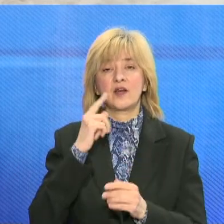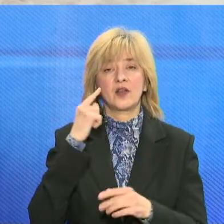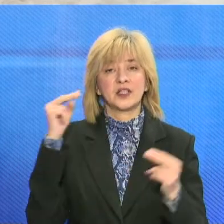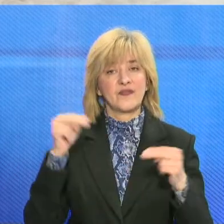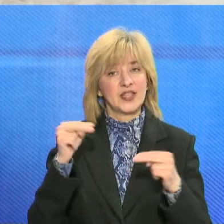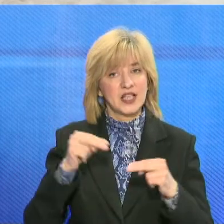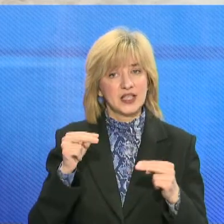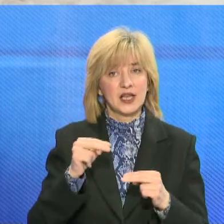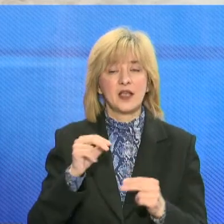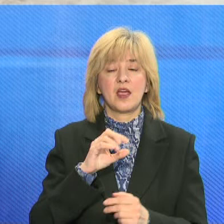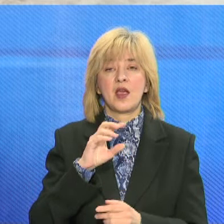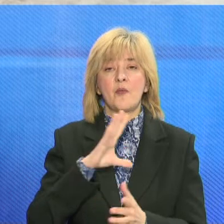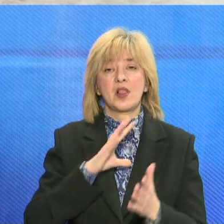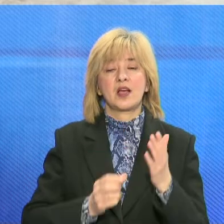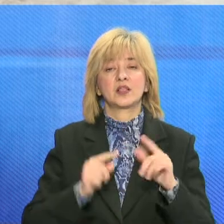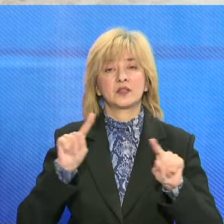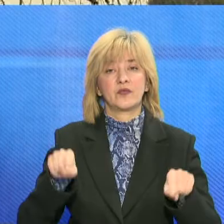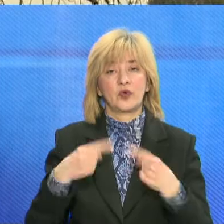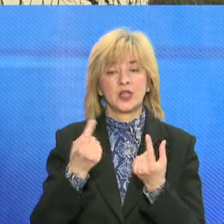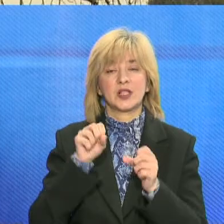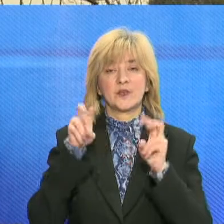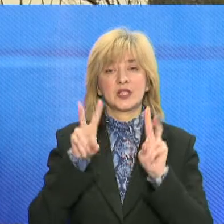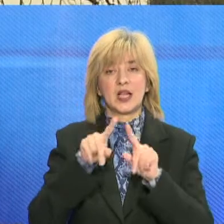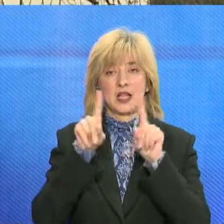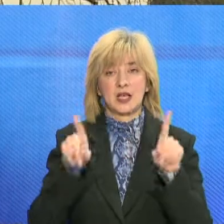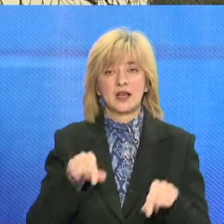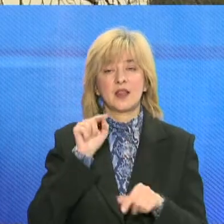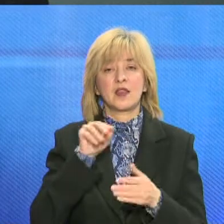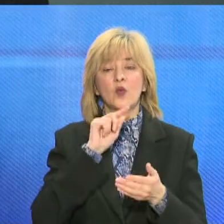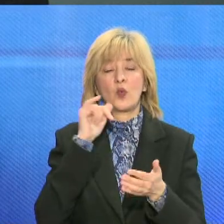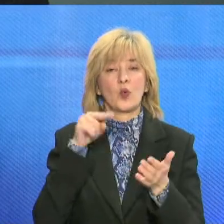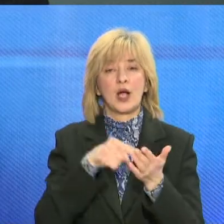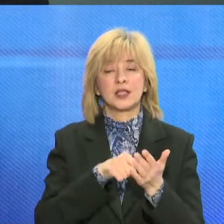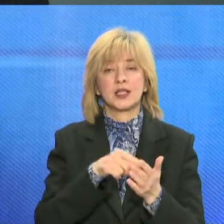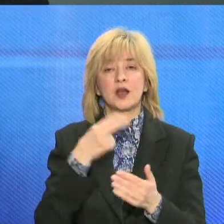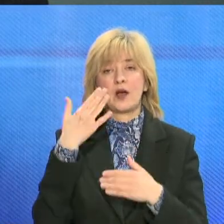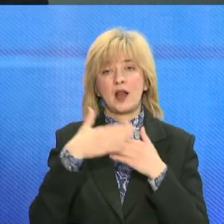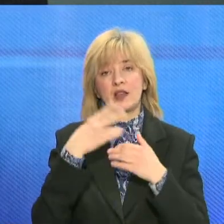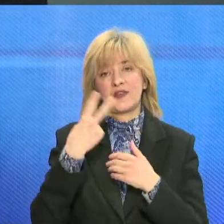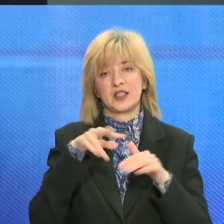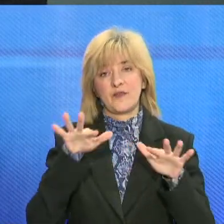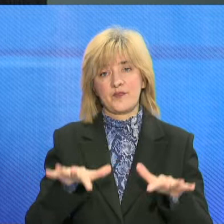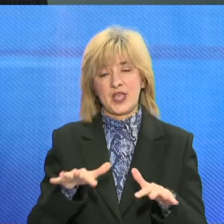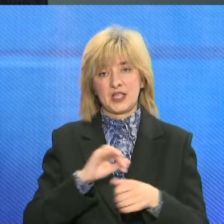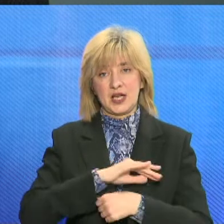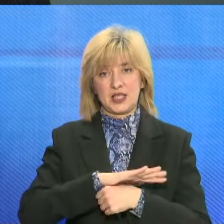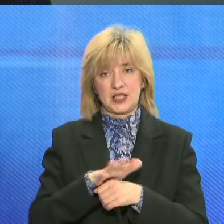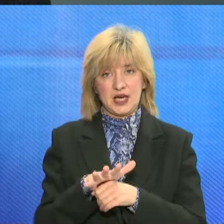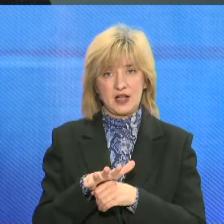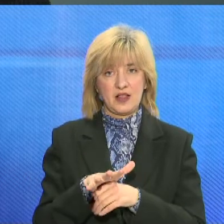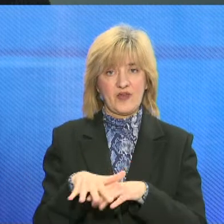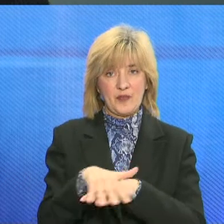каля 20 мест у массовых расстрелов у Гродне и Новоколи. Нами была подготовлена справка о